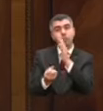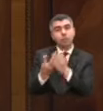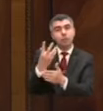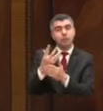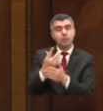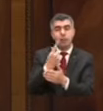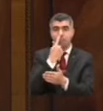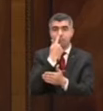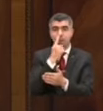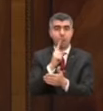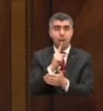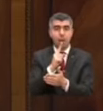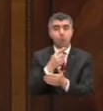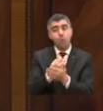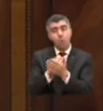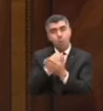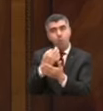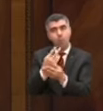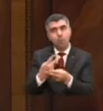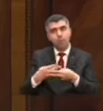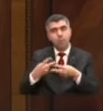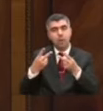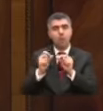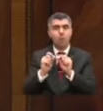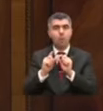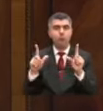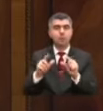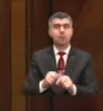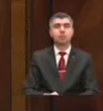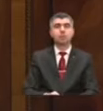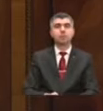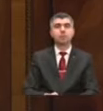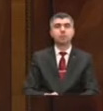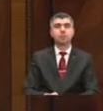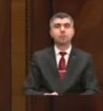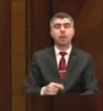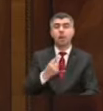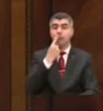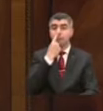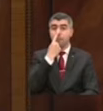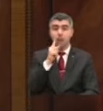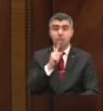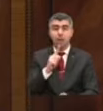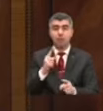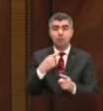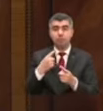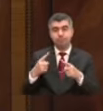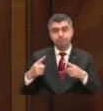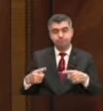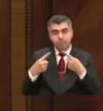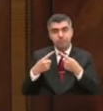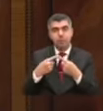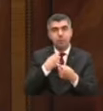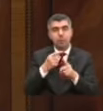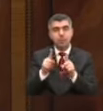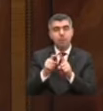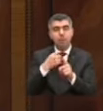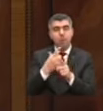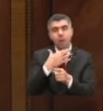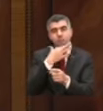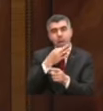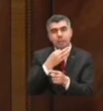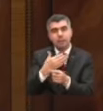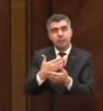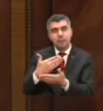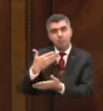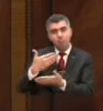عجبكمش الشركه الجديده قولوها الراي العام ما عجبكمش اننا نديروا المنافسه قولوها الراي العام ما عجبكمش نبسطوا المساطر قولوها